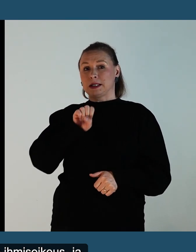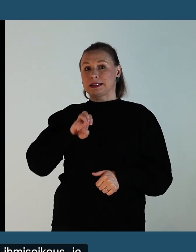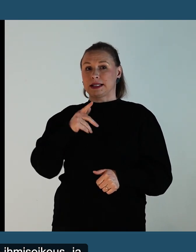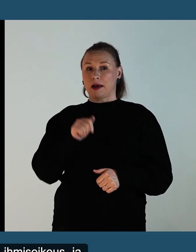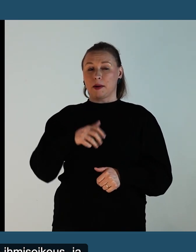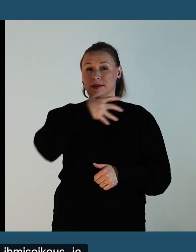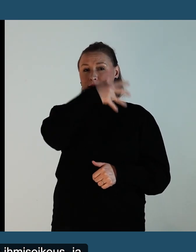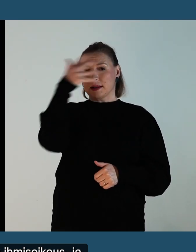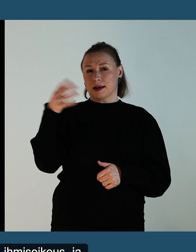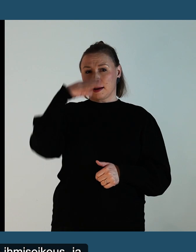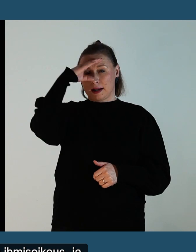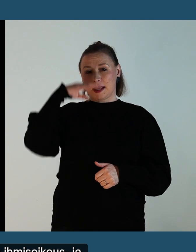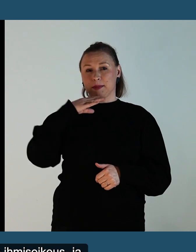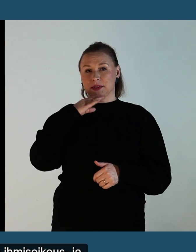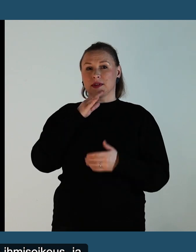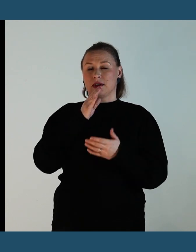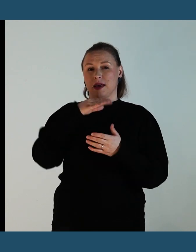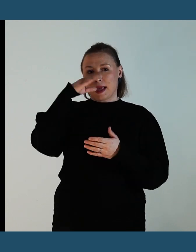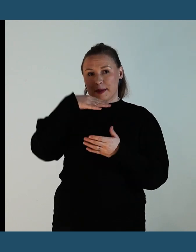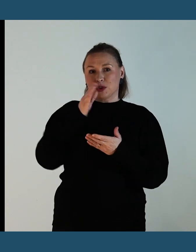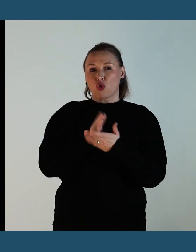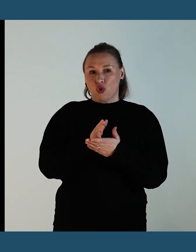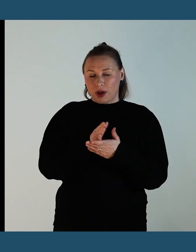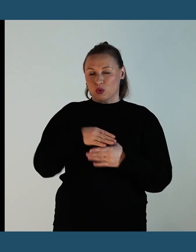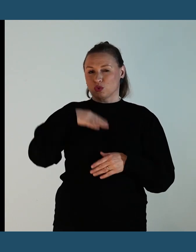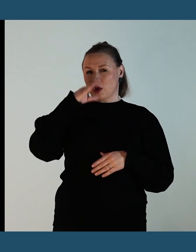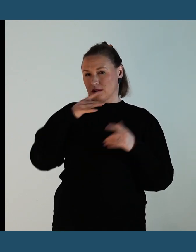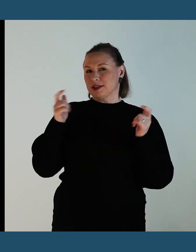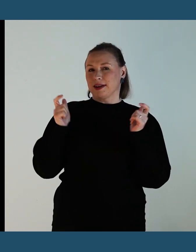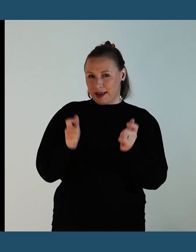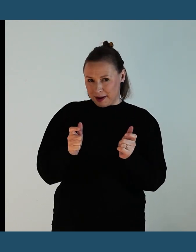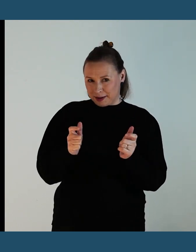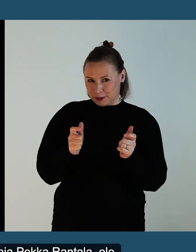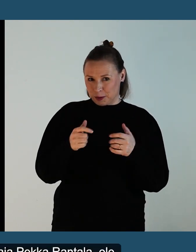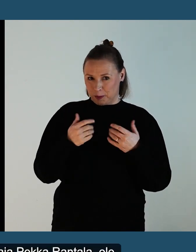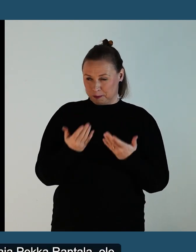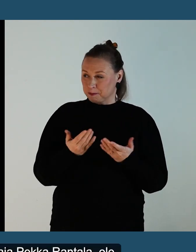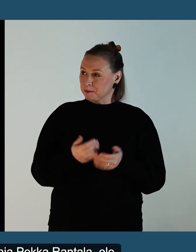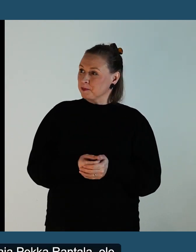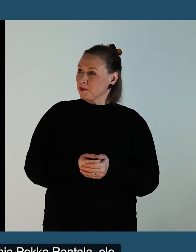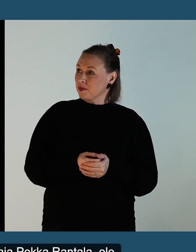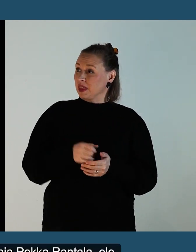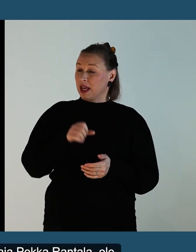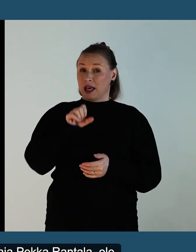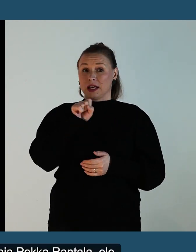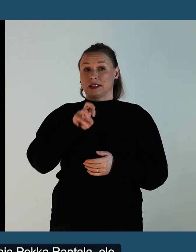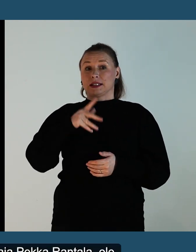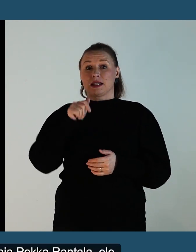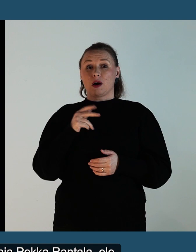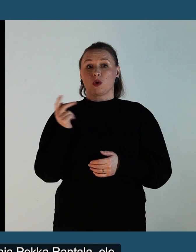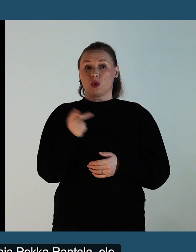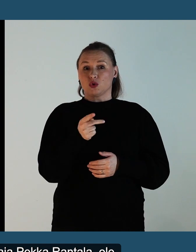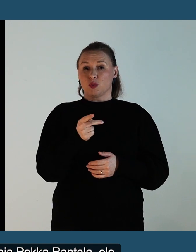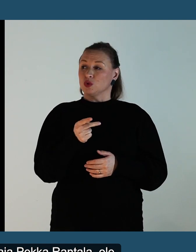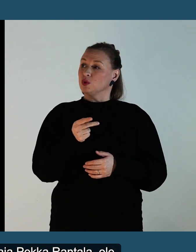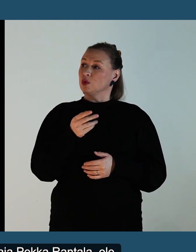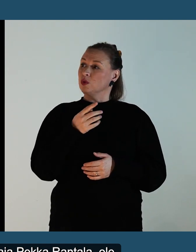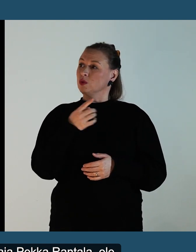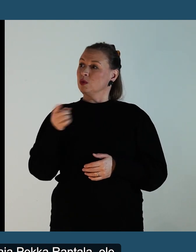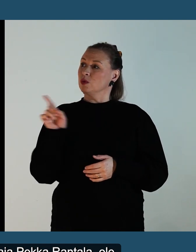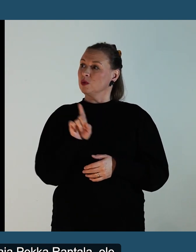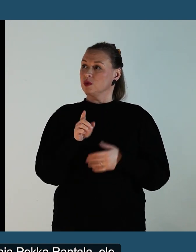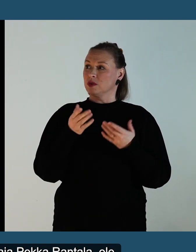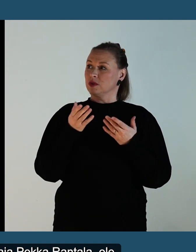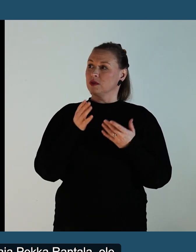sateenkaari-ihmisten ihmisoikeus- ja kansalaisjärjestö. Ja SETAn kysymyksen tulee meille esittämään puheenjohtaja